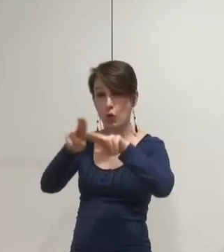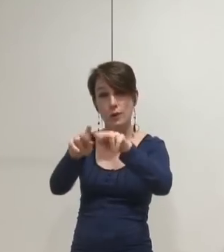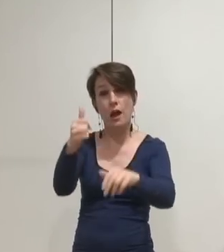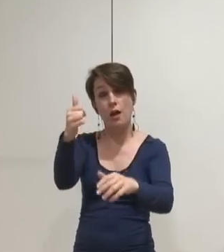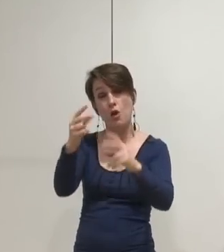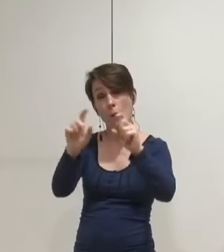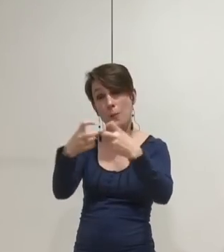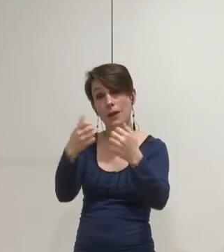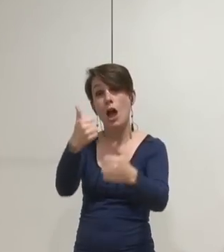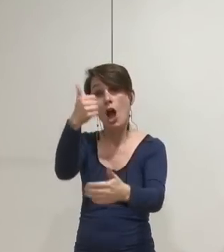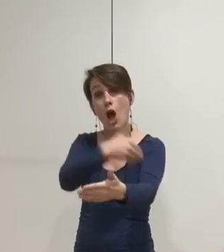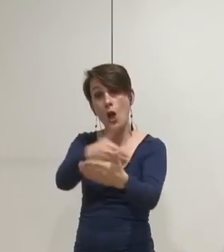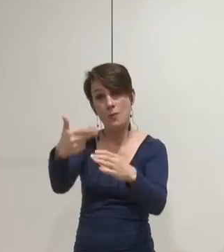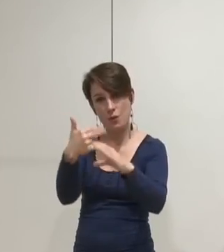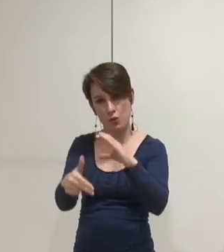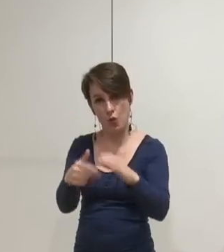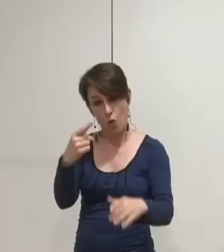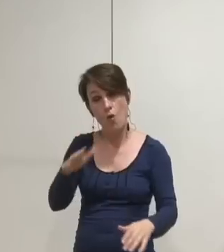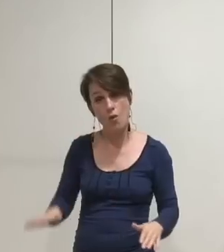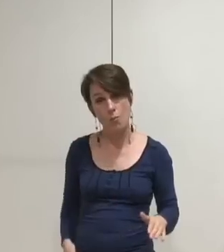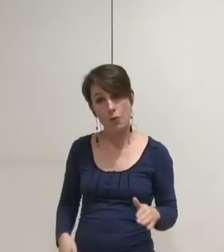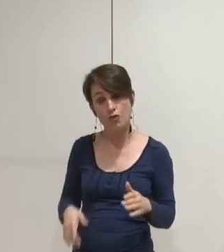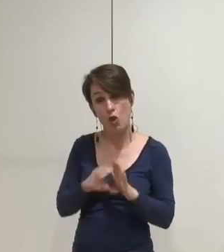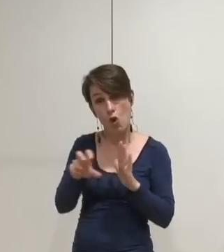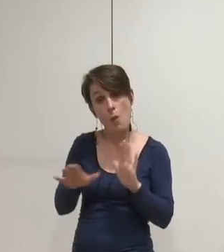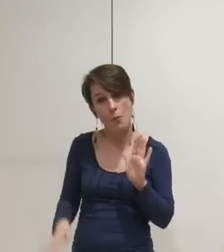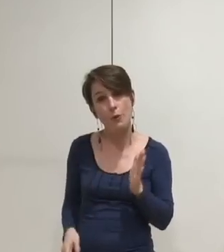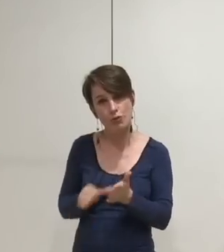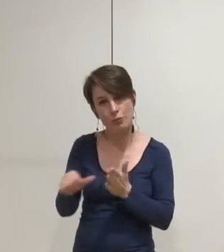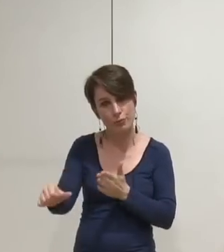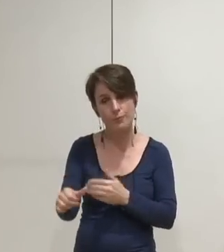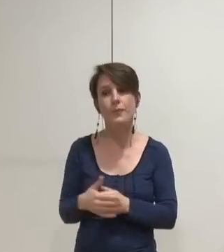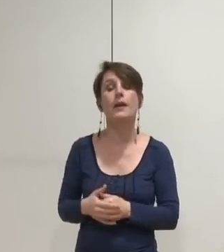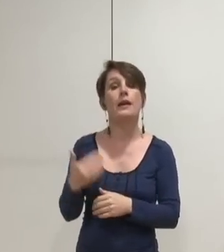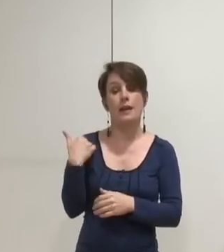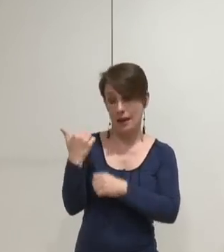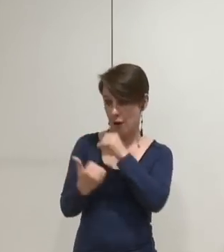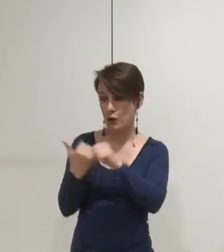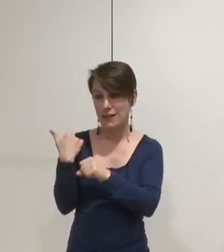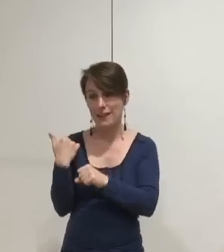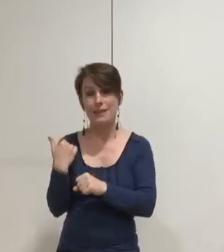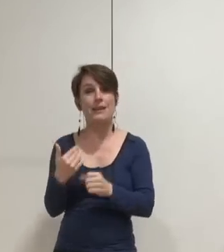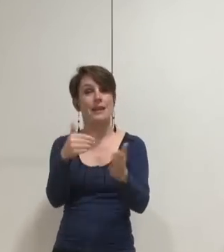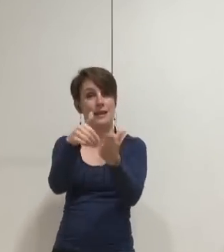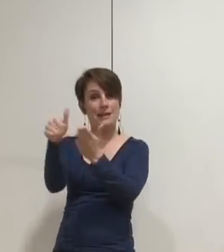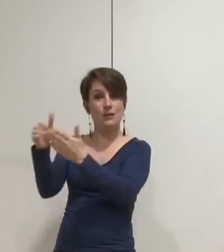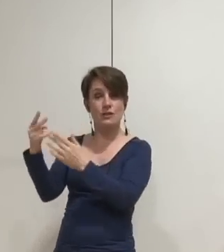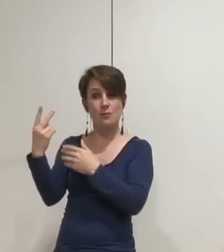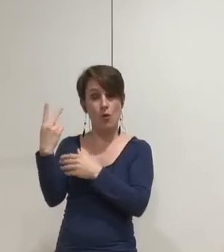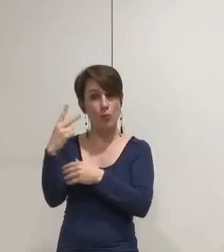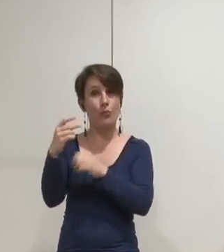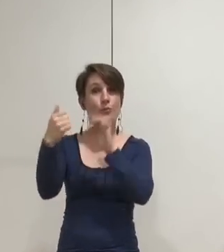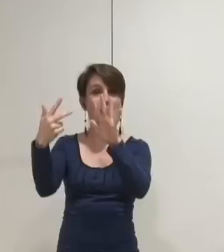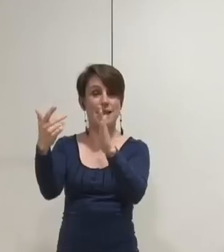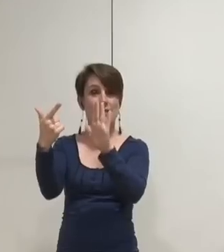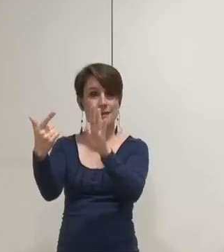ville on peut rajouter aussi cette année avec les SEP licenciements des salariés de l'association Palais des